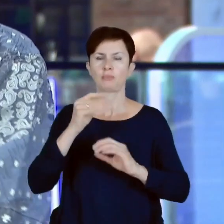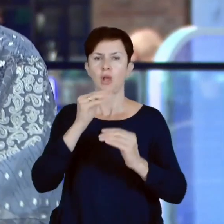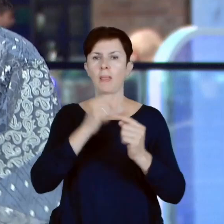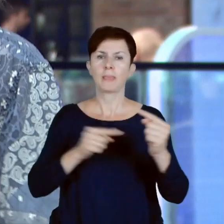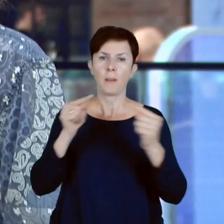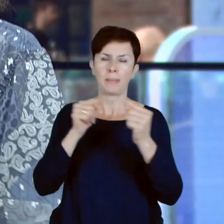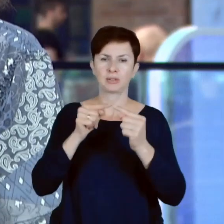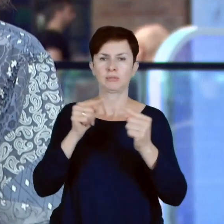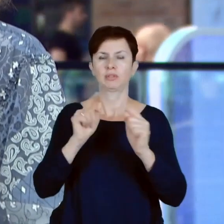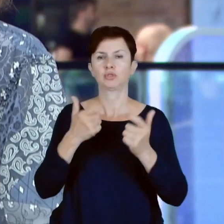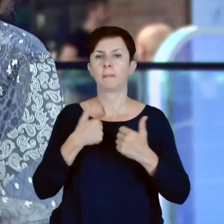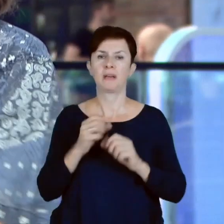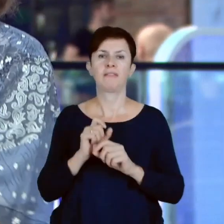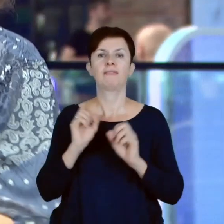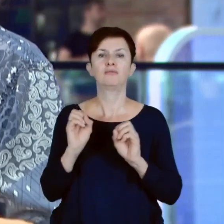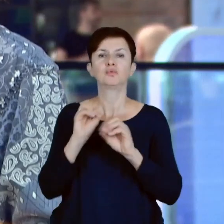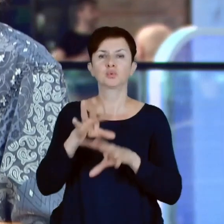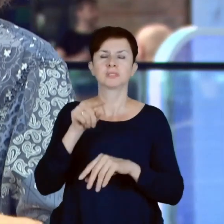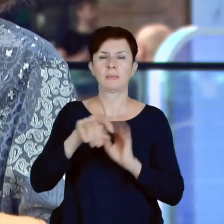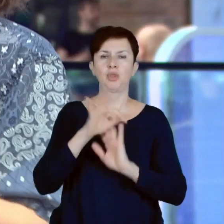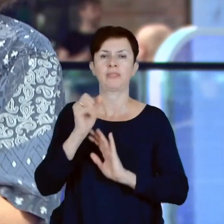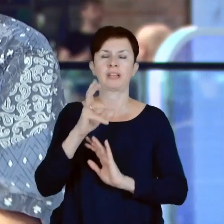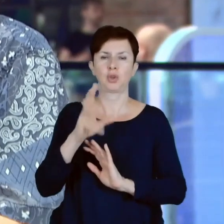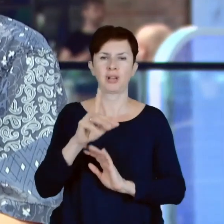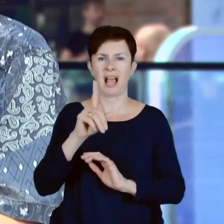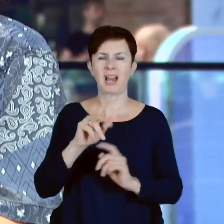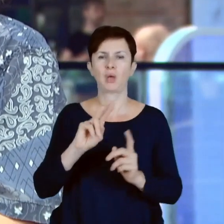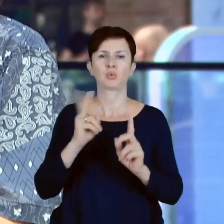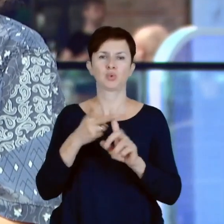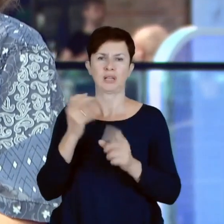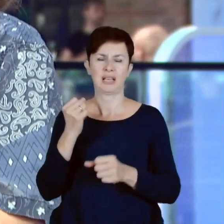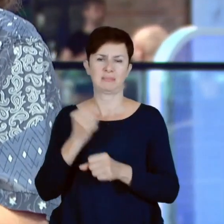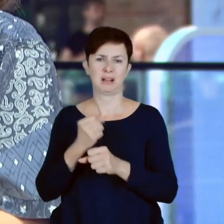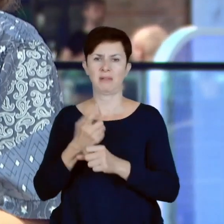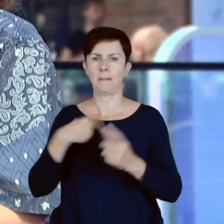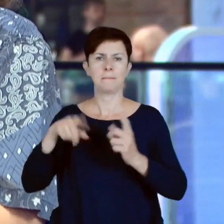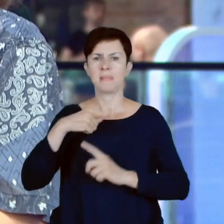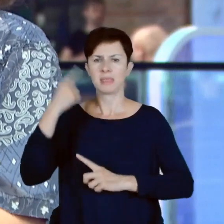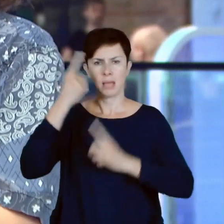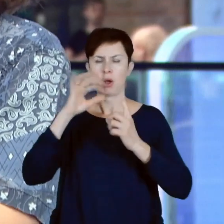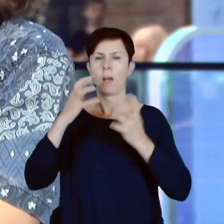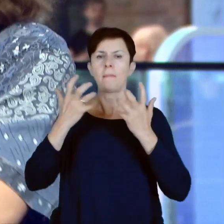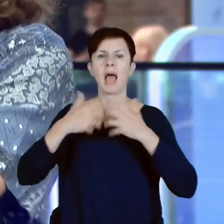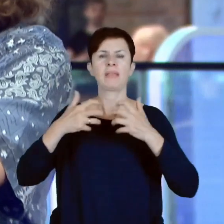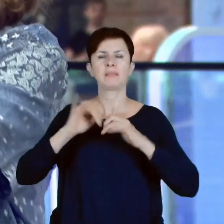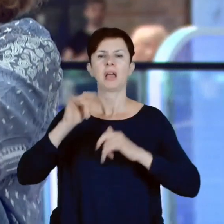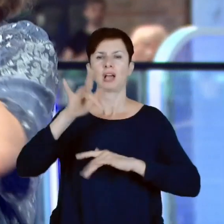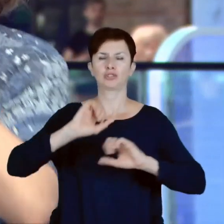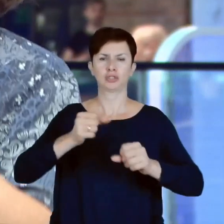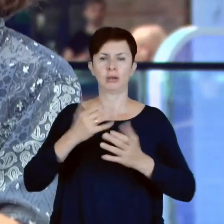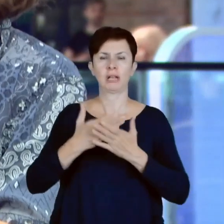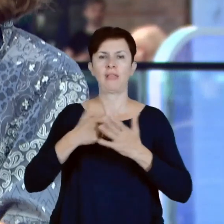tam wrzucamy. Ale z drugiej strony w ogóle nie myślimy o mechanizmach, które tam się dzieją i to myślenie krytyczne w perspektywie, no